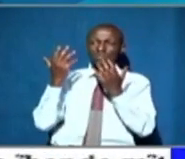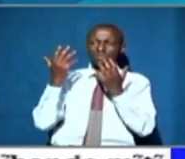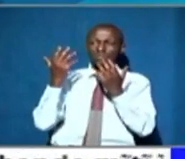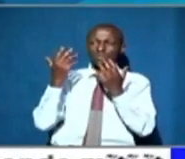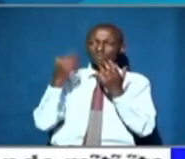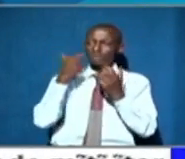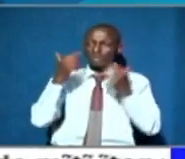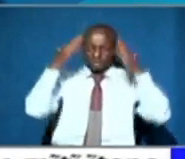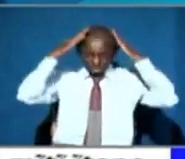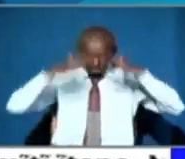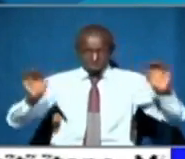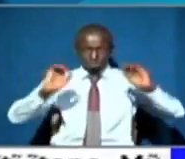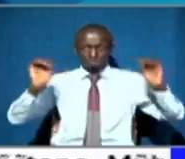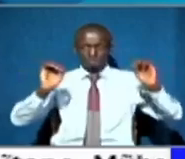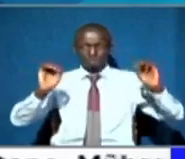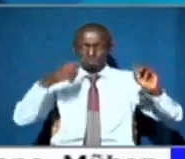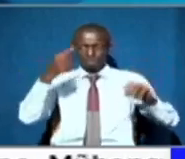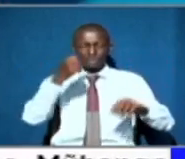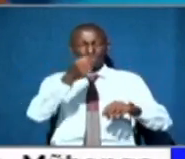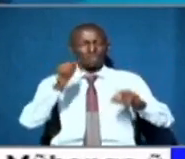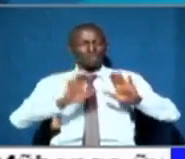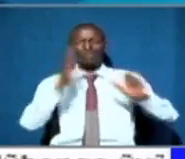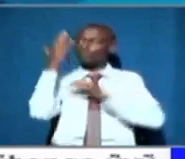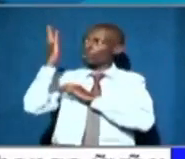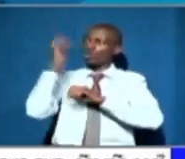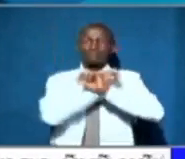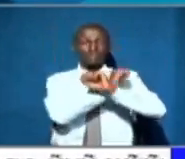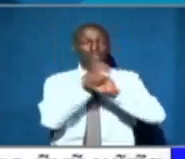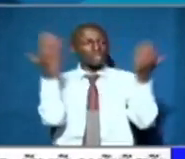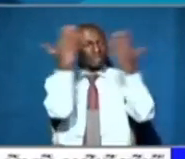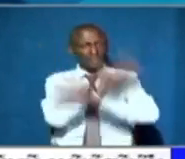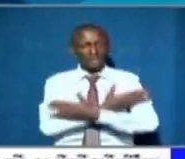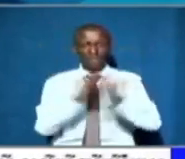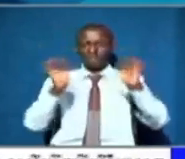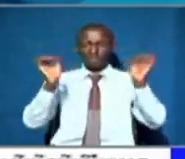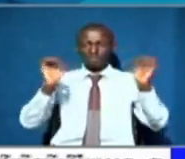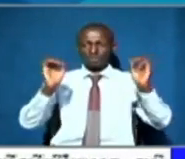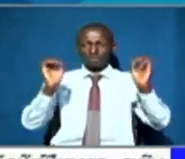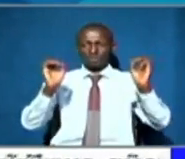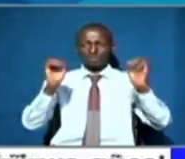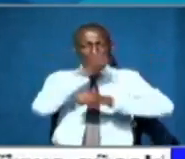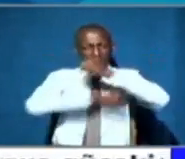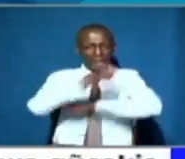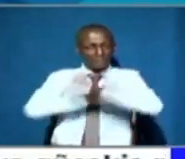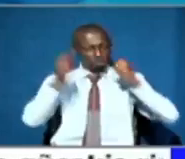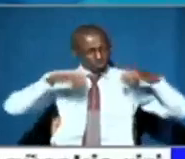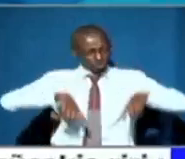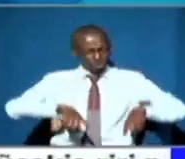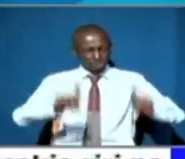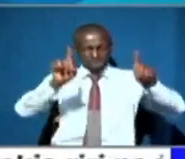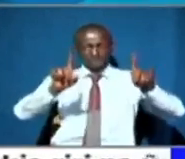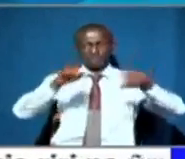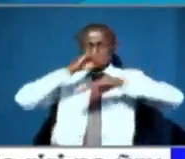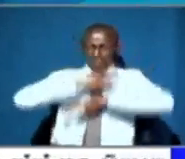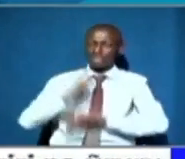gako mutuku ugatigira kiria murango wa kuguo ngai ni akundoro tuku acha take precautions and then rest